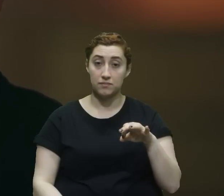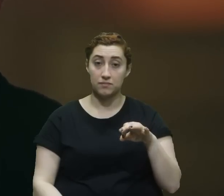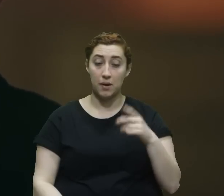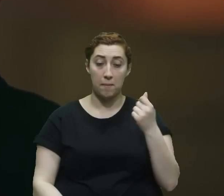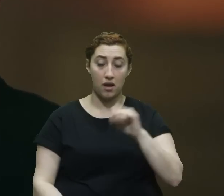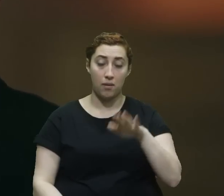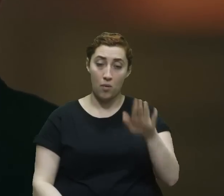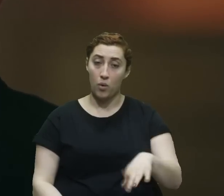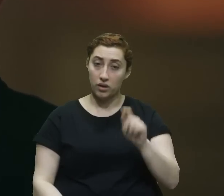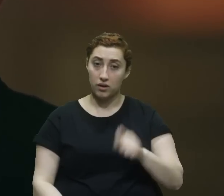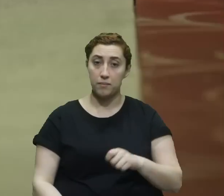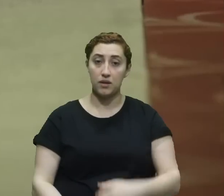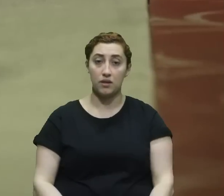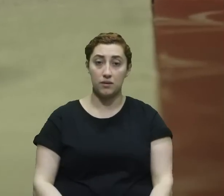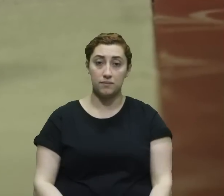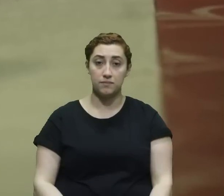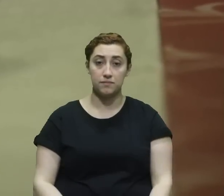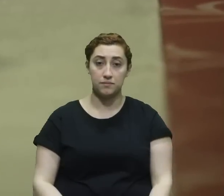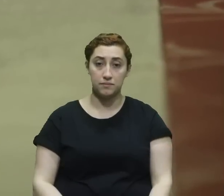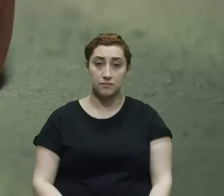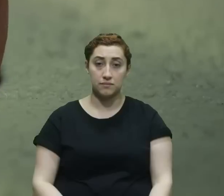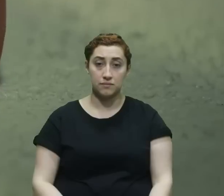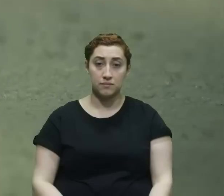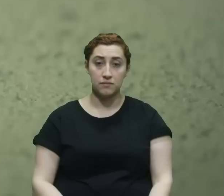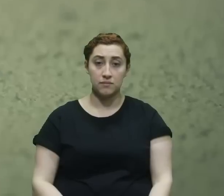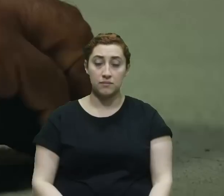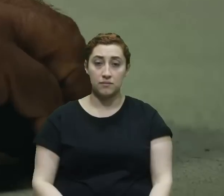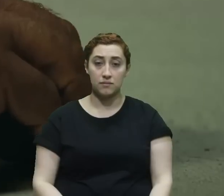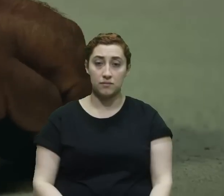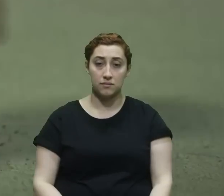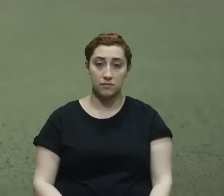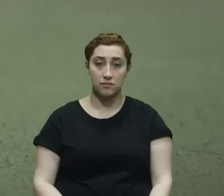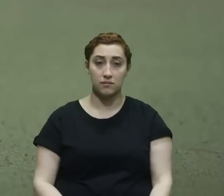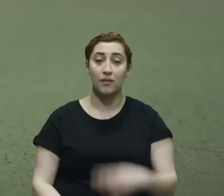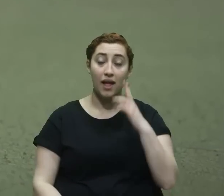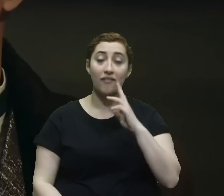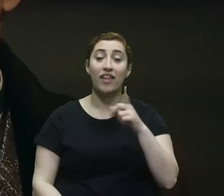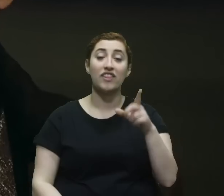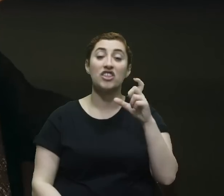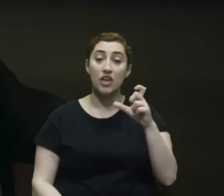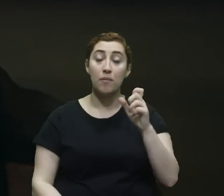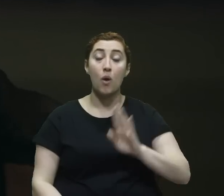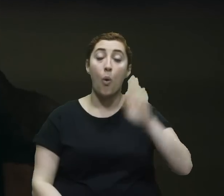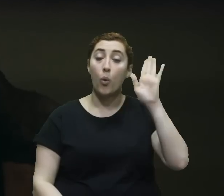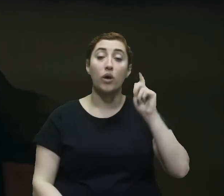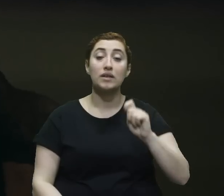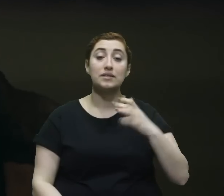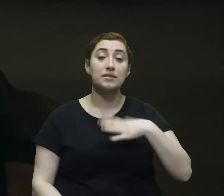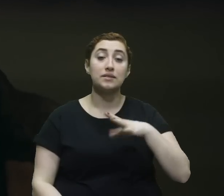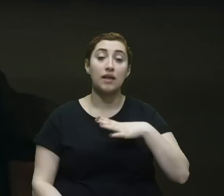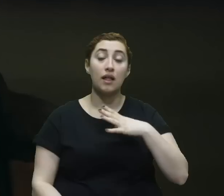paraları masaya koyun. Yarım daire şeklindeki altın paralar masaya koyuldu. Efendi Cemil'e oy vermek